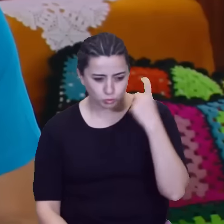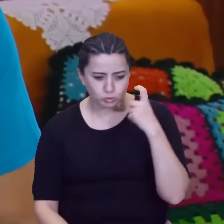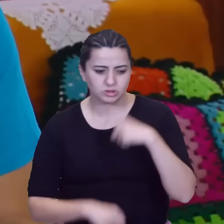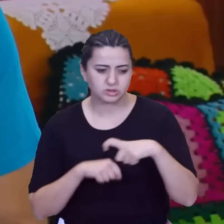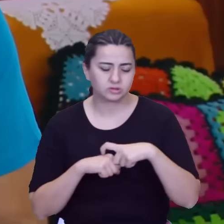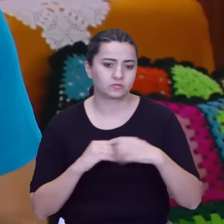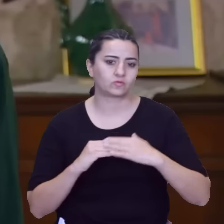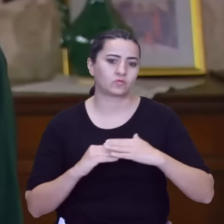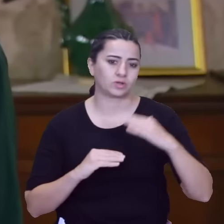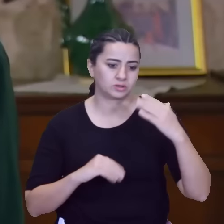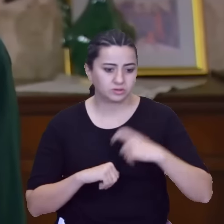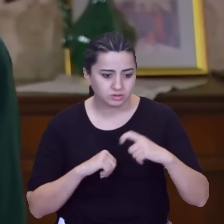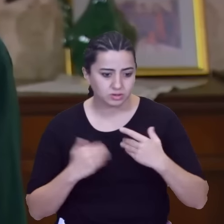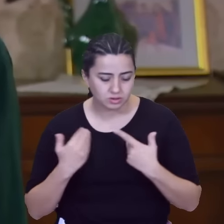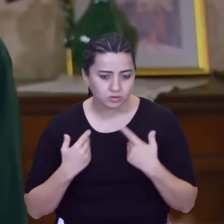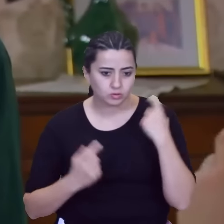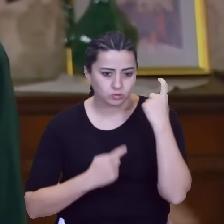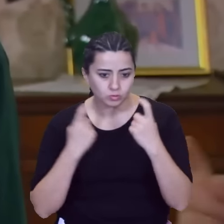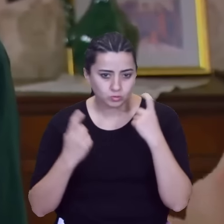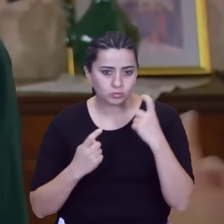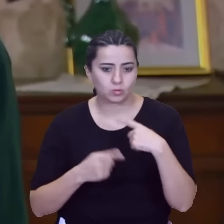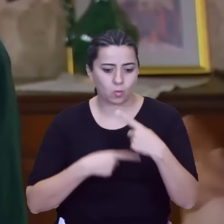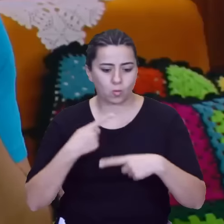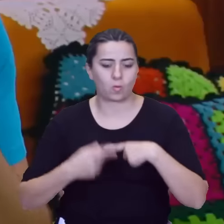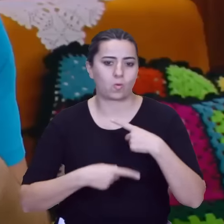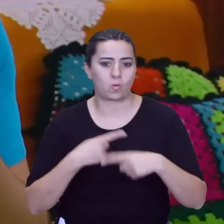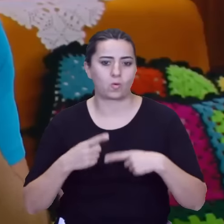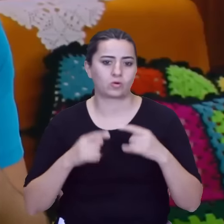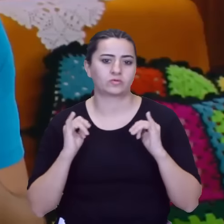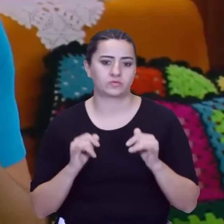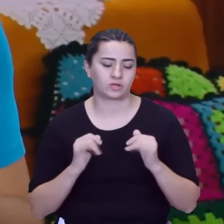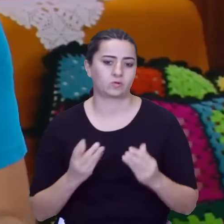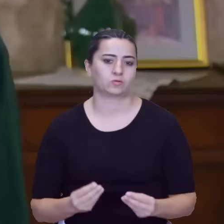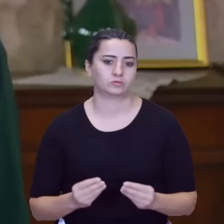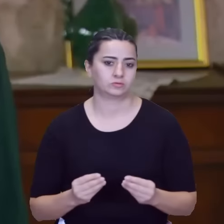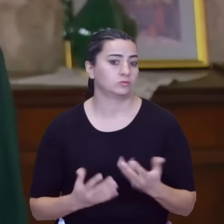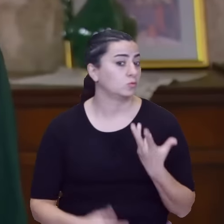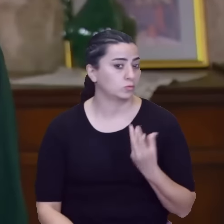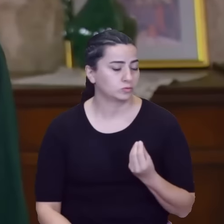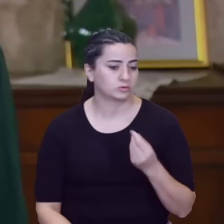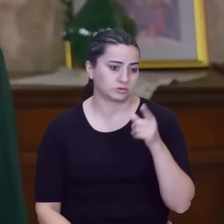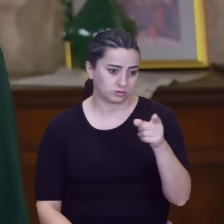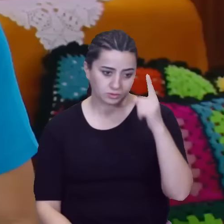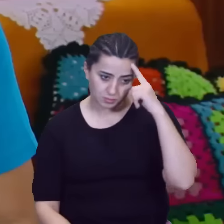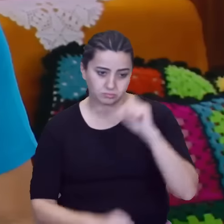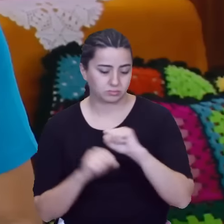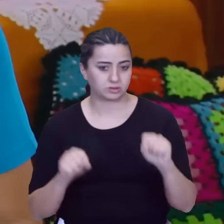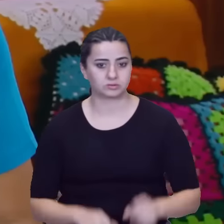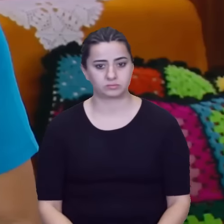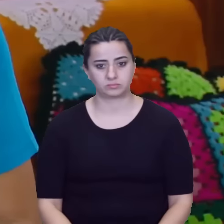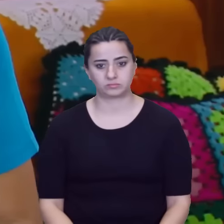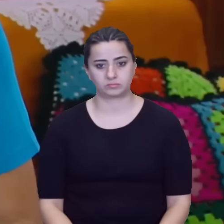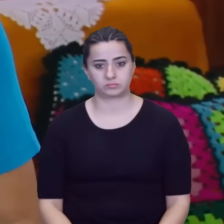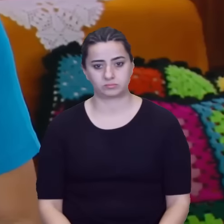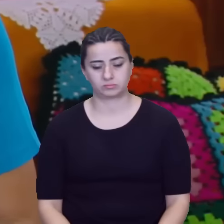Düşündükçe sinirlenirim. Sinirlendikçe düşünürüm. O kısır döngü gelir ne olur senin başında patlar.